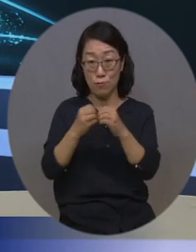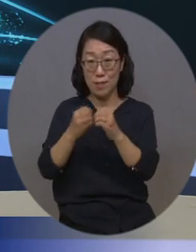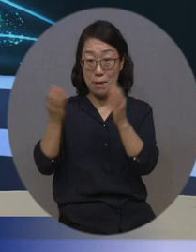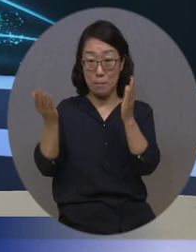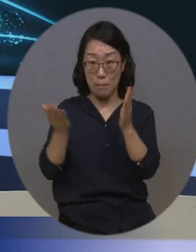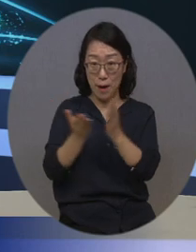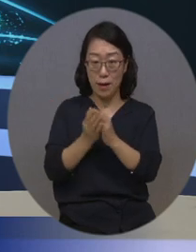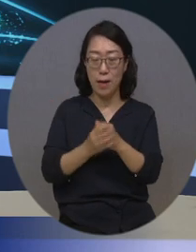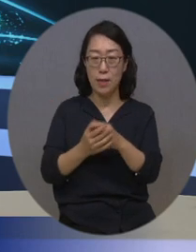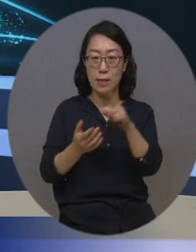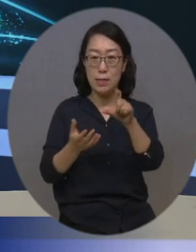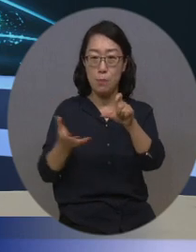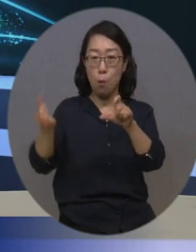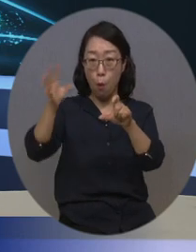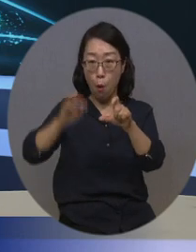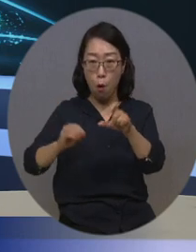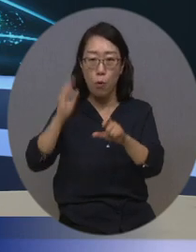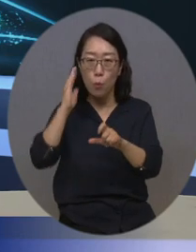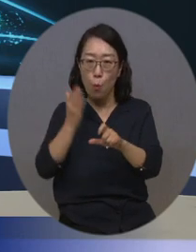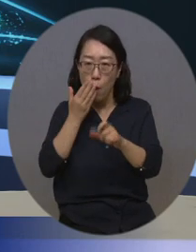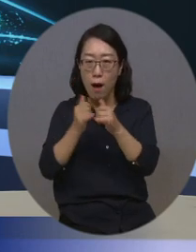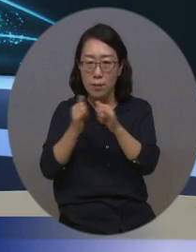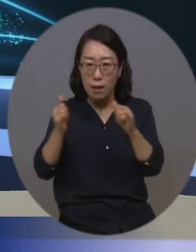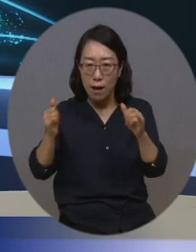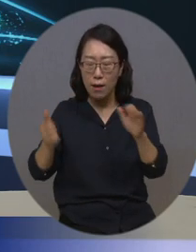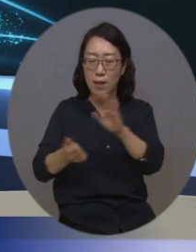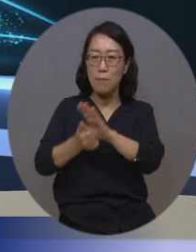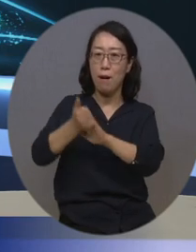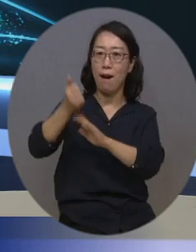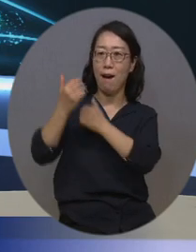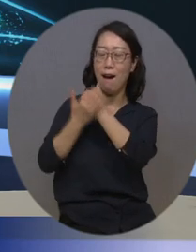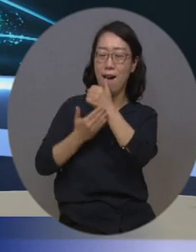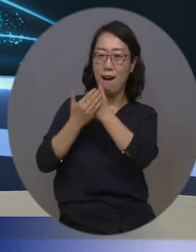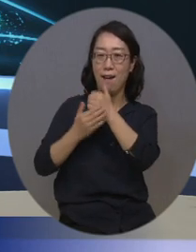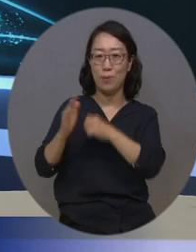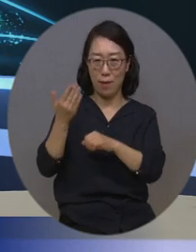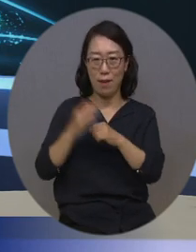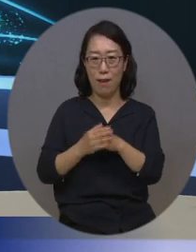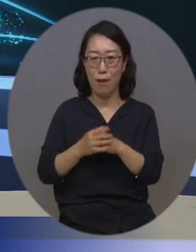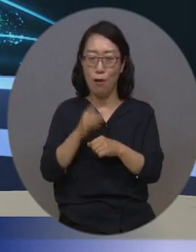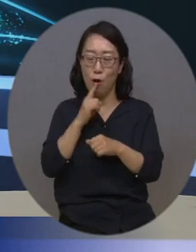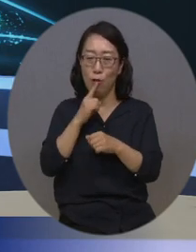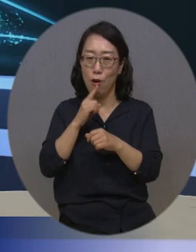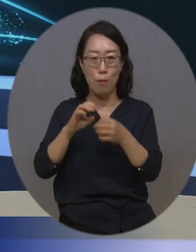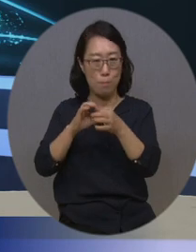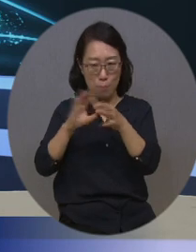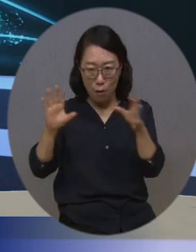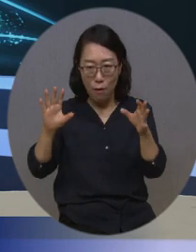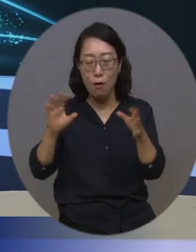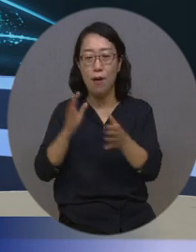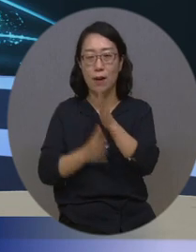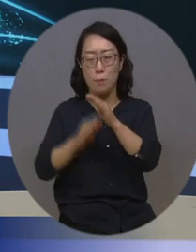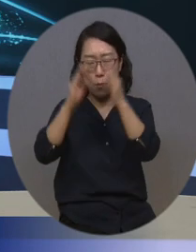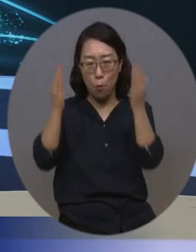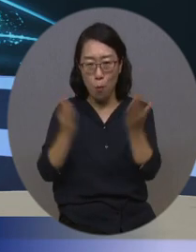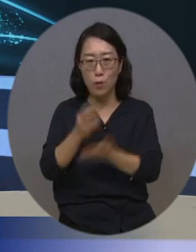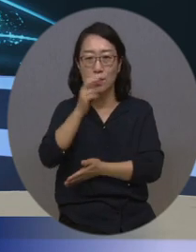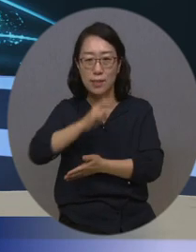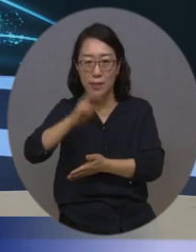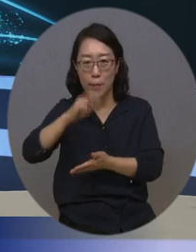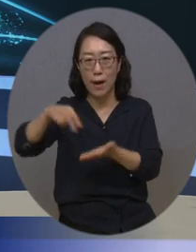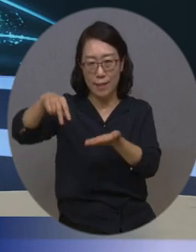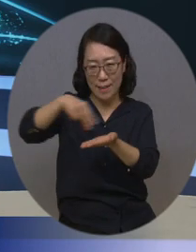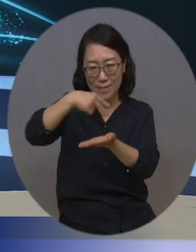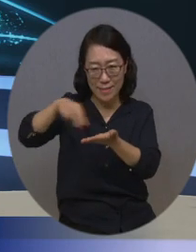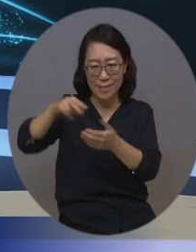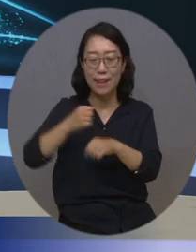15억 명 의 첨 각 장애인들에게 희망을 주었는데요 언어의 벽을 넘어 모두 함께 음악을 즐기고 춤을 추자 는